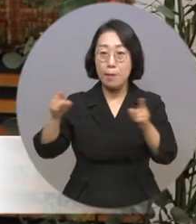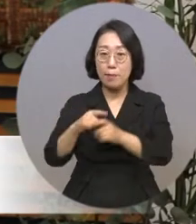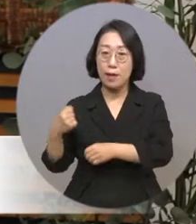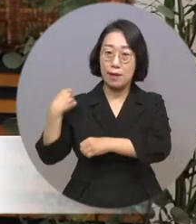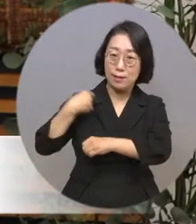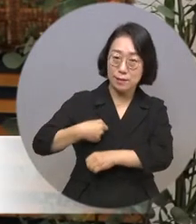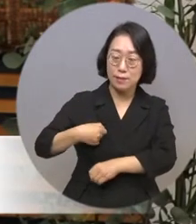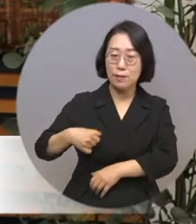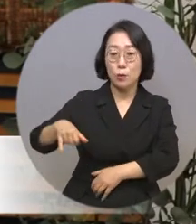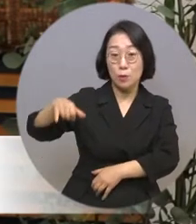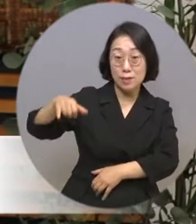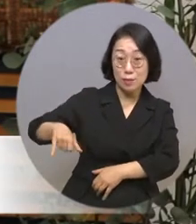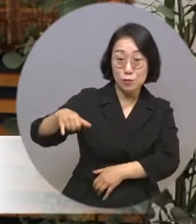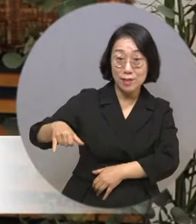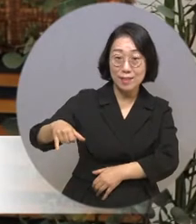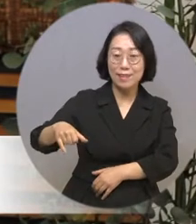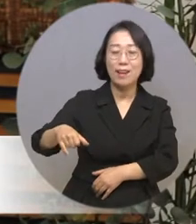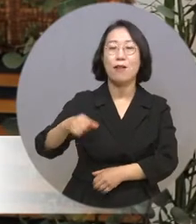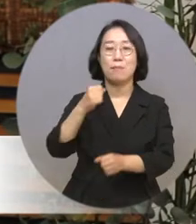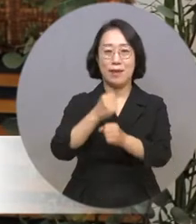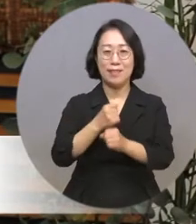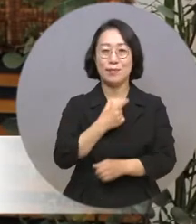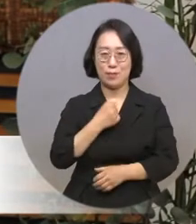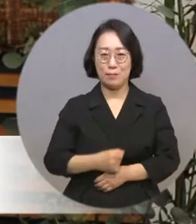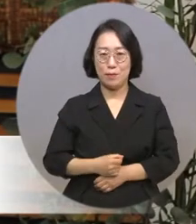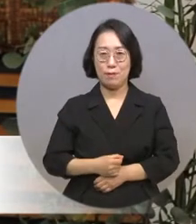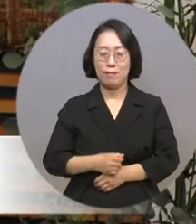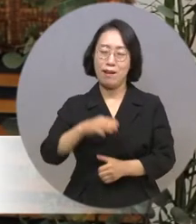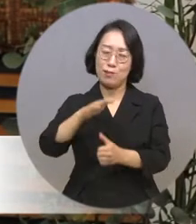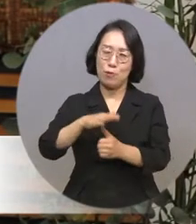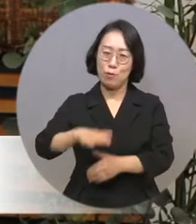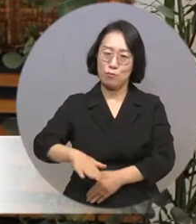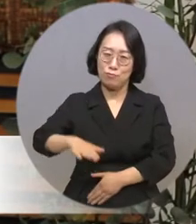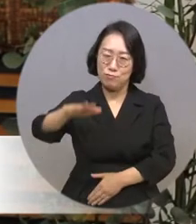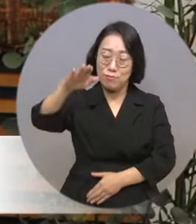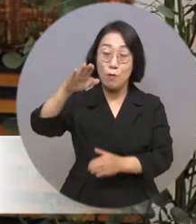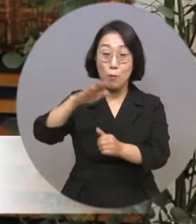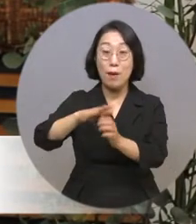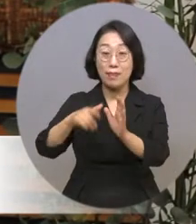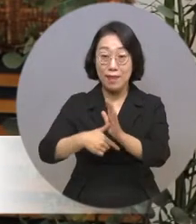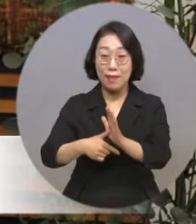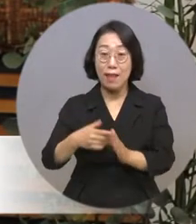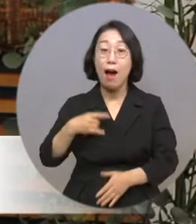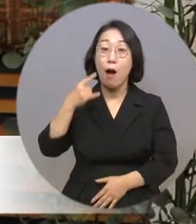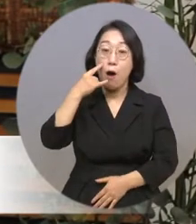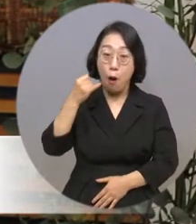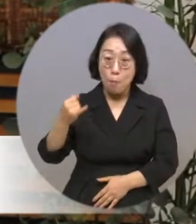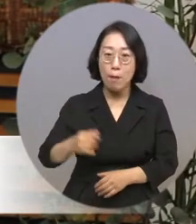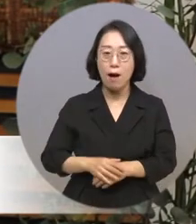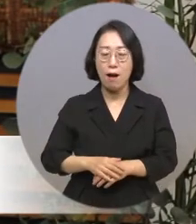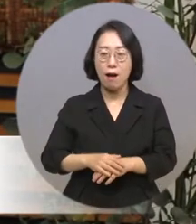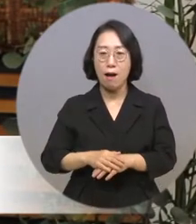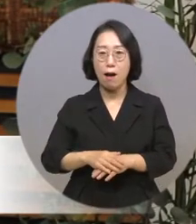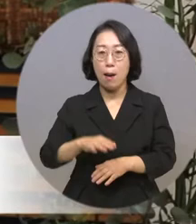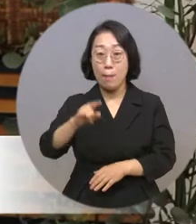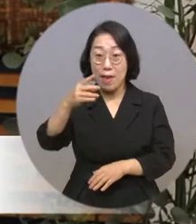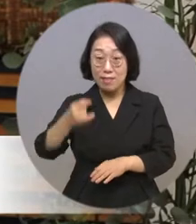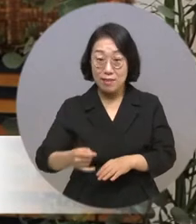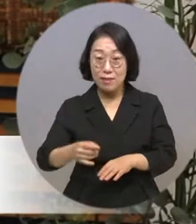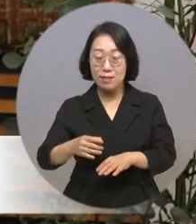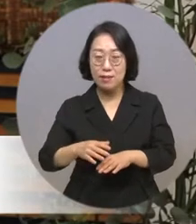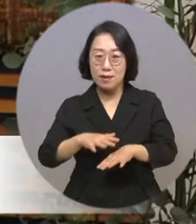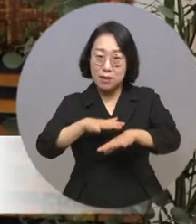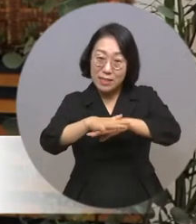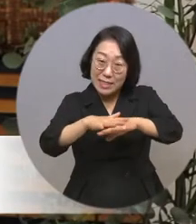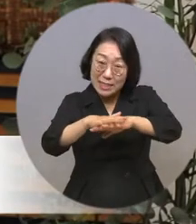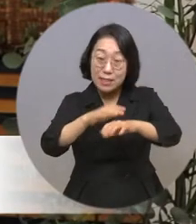있는 가방을 만들고 싶었어요. 제가 유년 시절에 저희 친정 엄마가 배틀에 앉아서 배를 짜시던 모습,